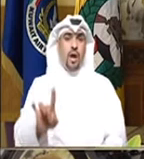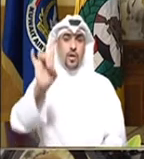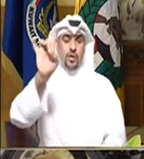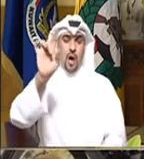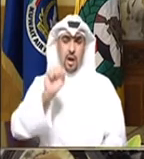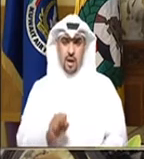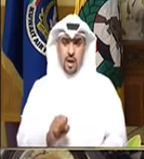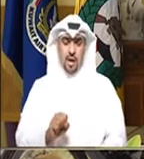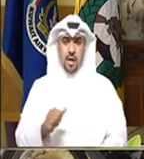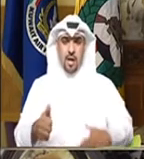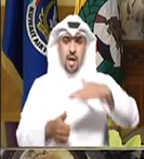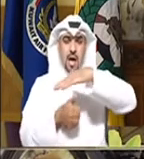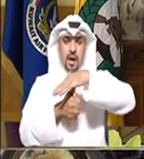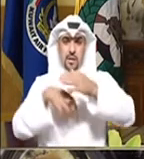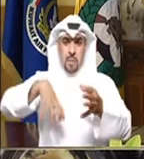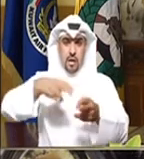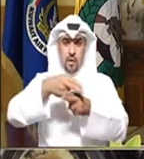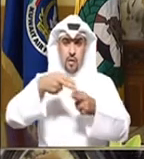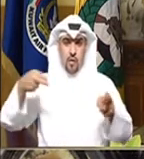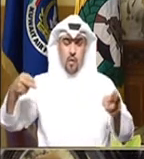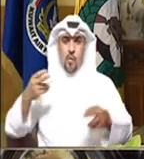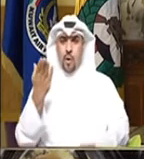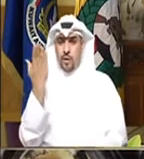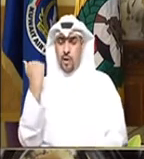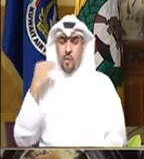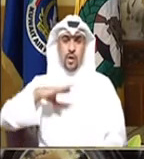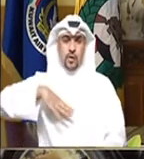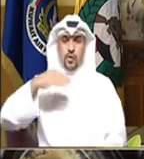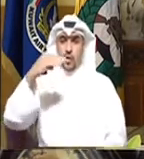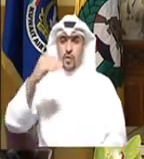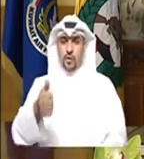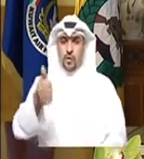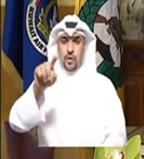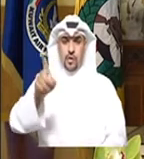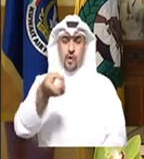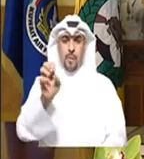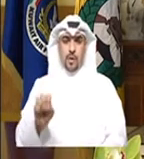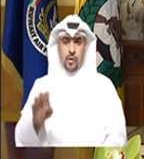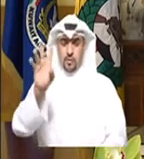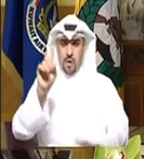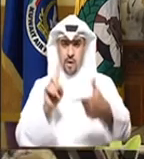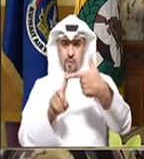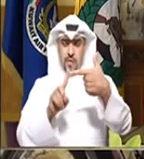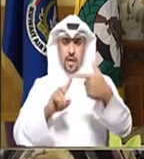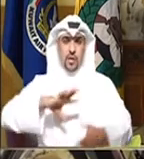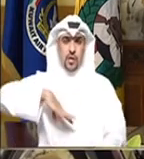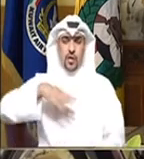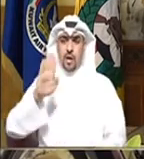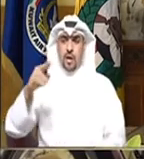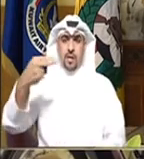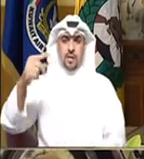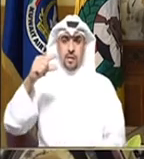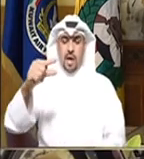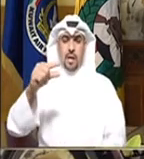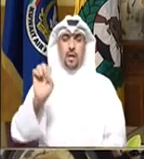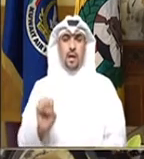الراحل الشيخ جابر الأحمد الجابر الصباح، وأميرنا الوالد الشيخ سعد عبد الله